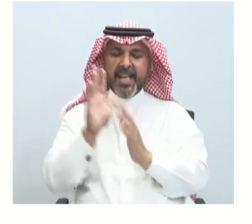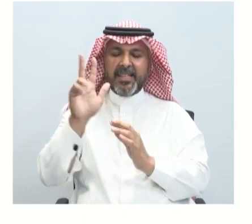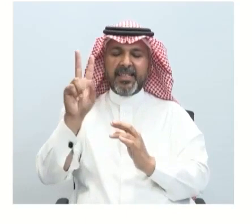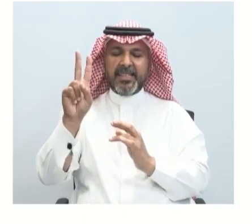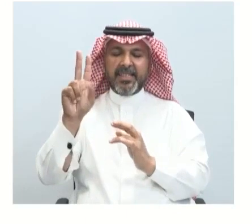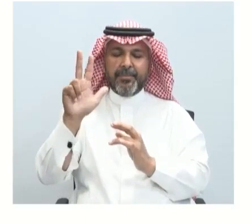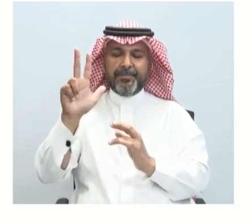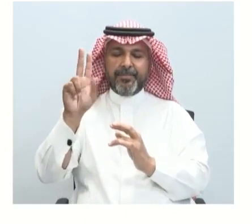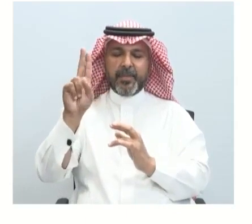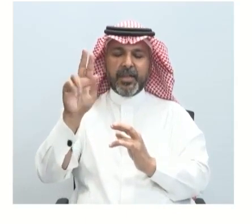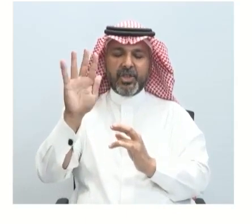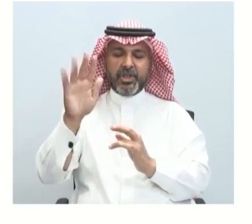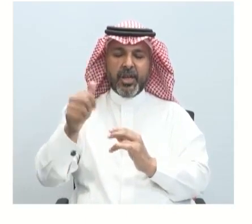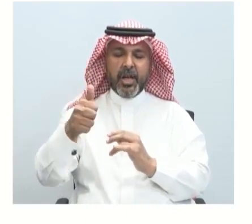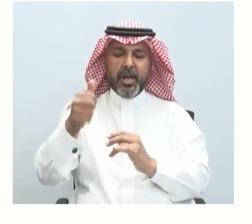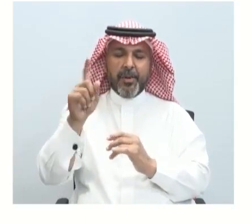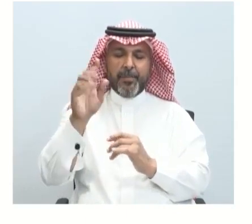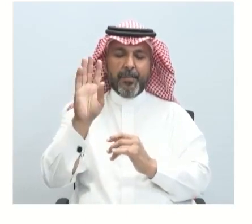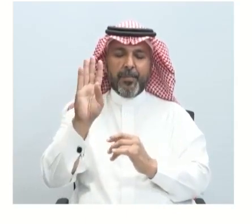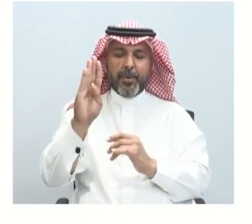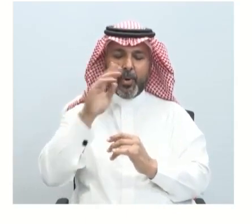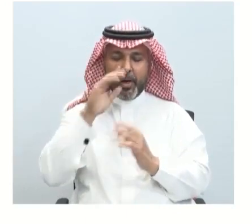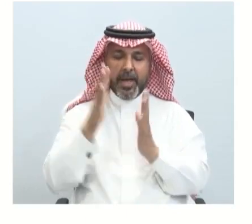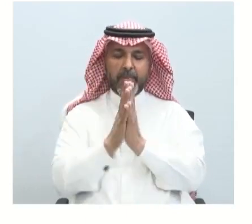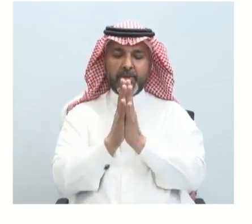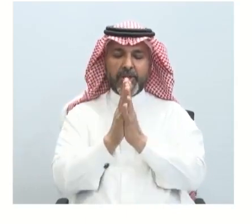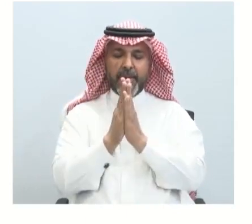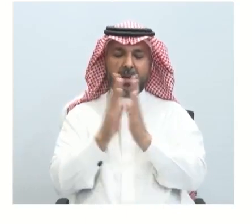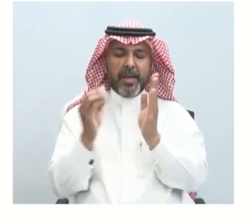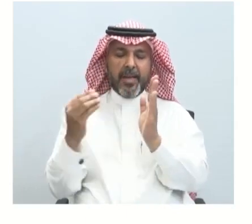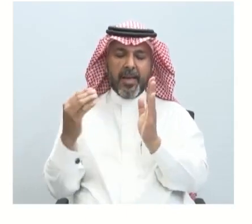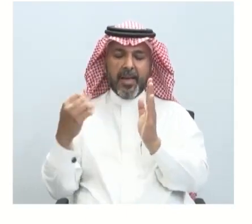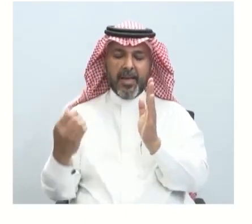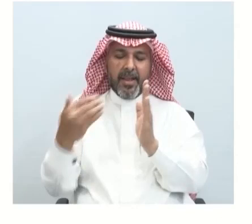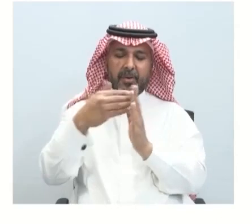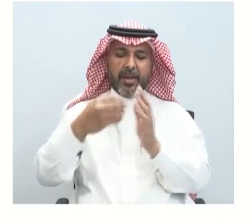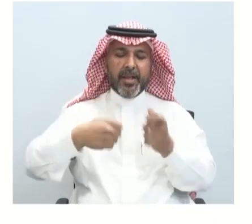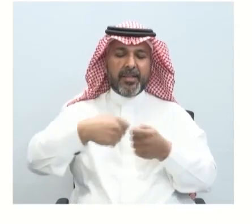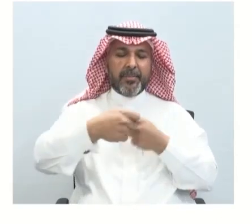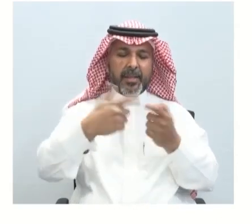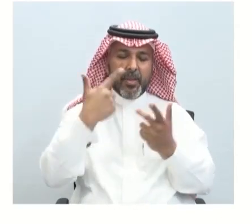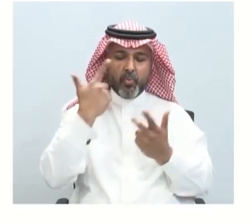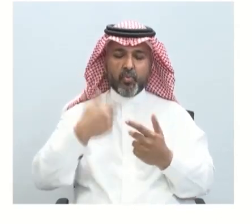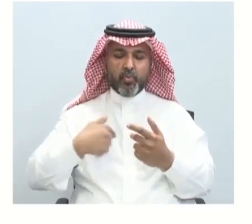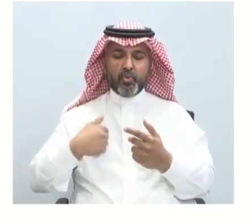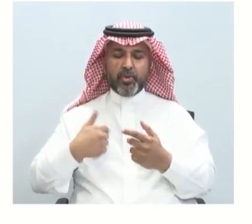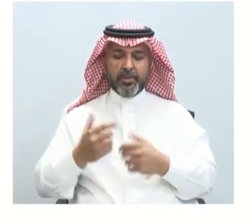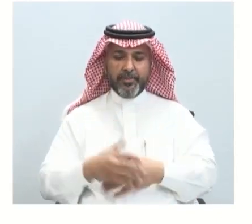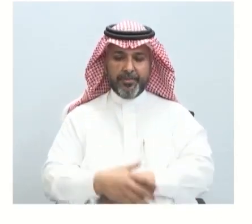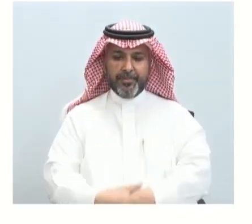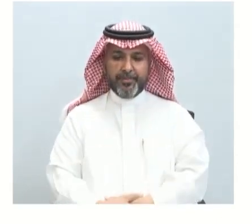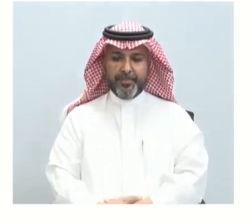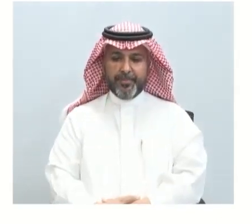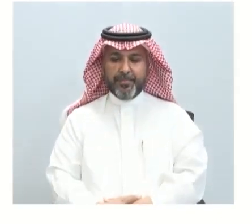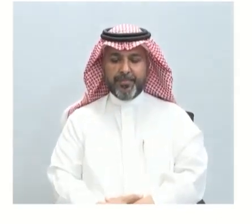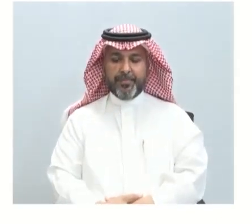يتساءل عمليه انتقال الاجزاء بين الكروموسومات المتشابكه انتقال هذه الماده الوراثيه من الزوج المماثل في